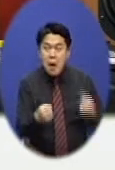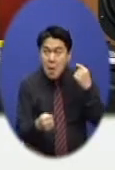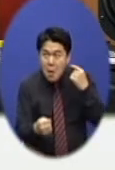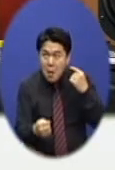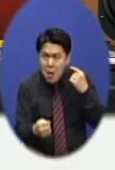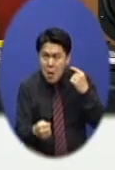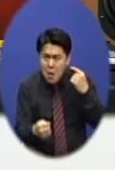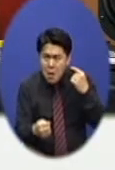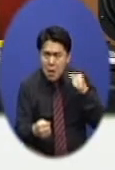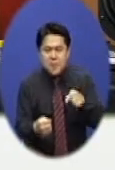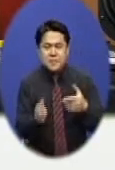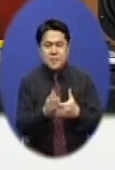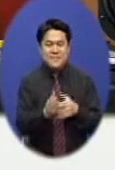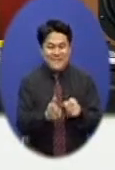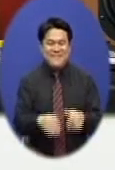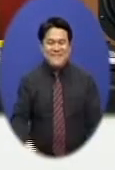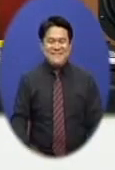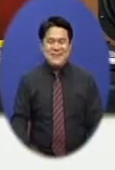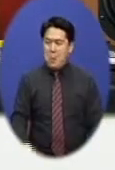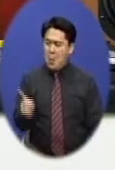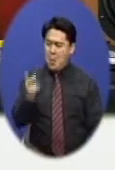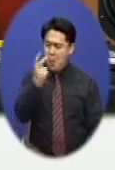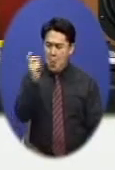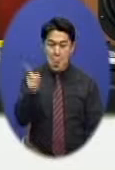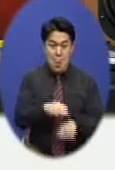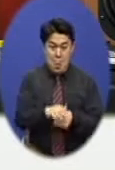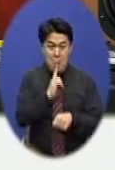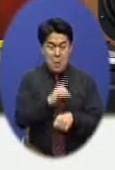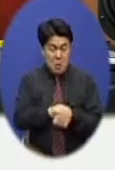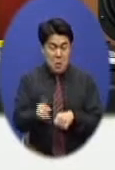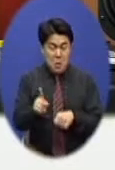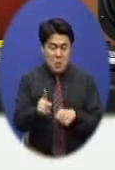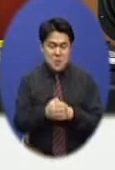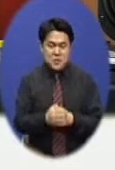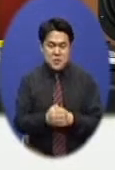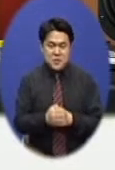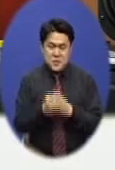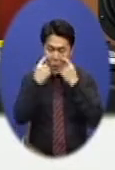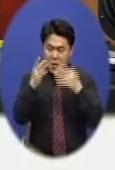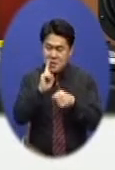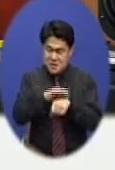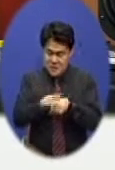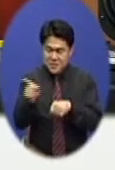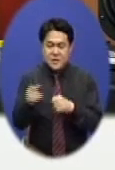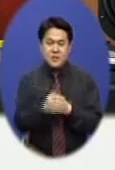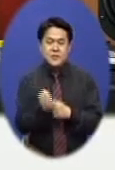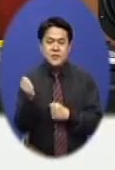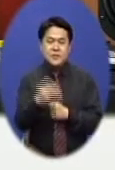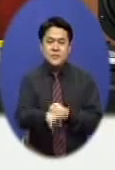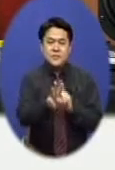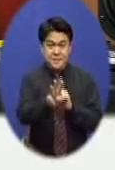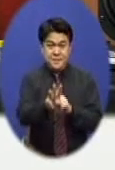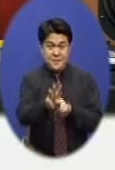확인해 주시는 것까지가 딱 마무리가 되는 이야, 겁니다. 똑똑히 말씀하시네. 네. 자, 3번 무반주 참여는요. 지정곡